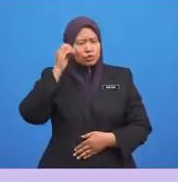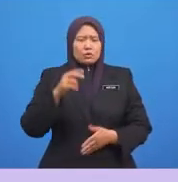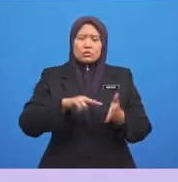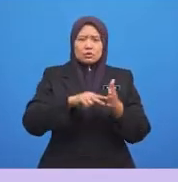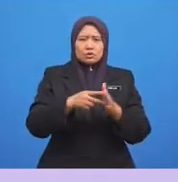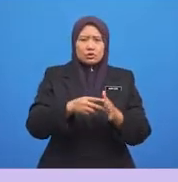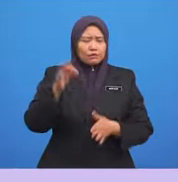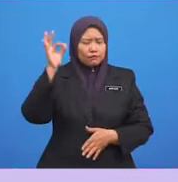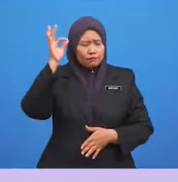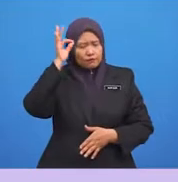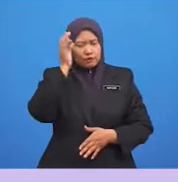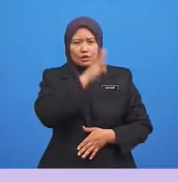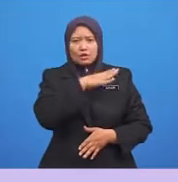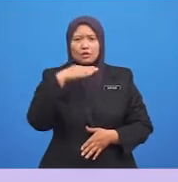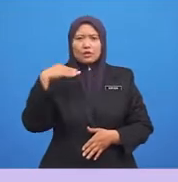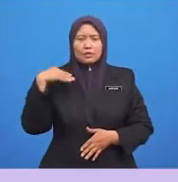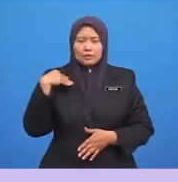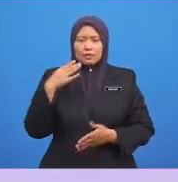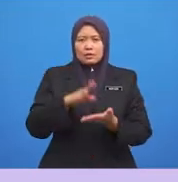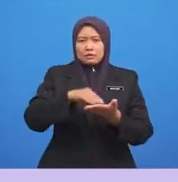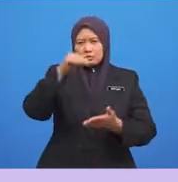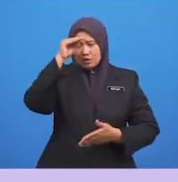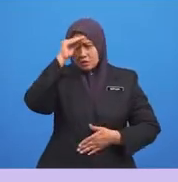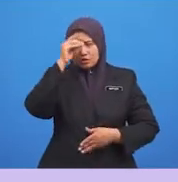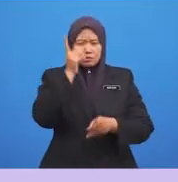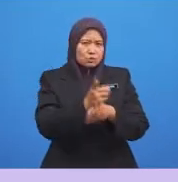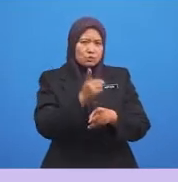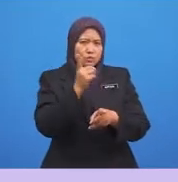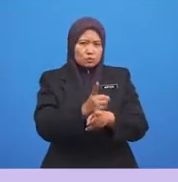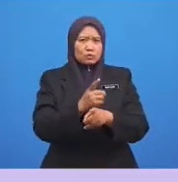berfikir atau belajar bersungguh-sungguh.